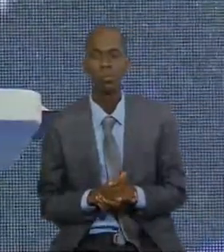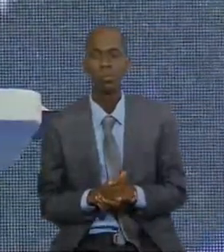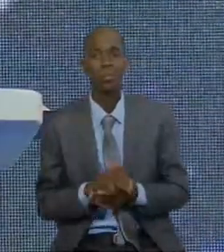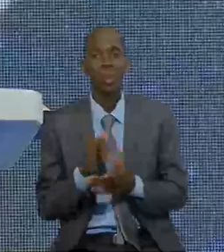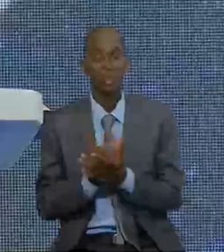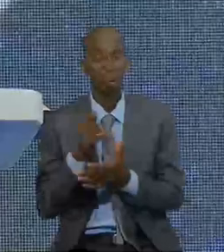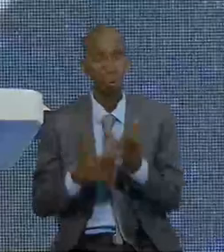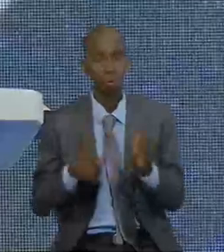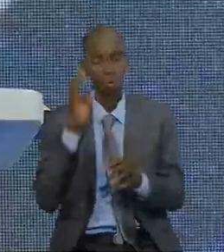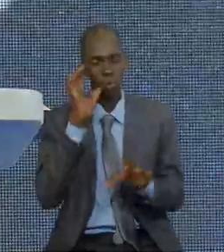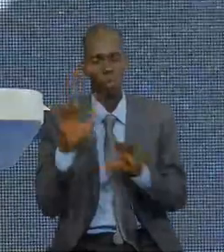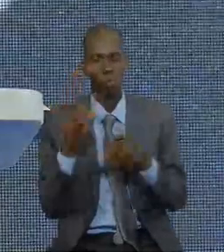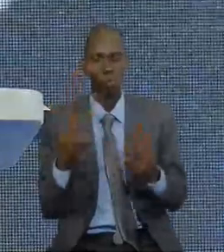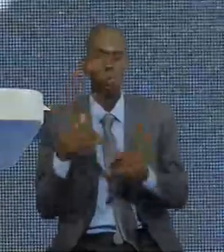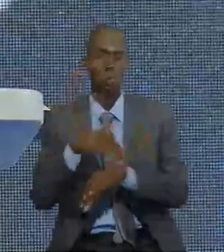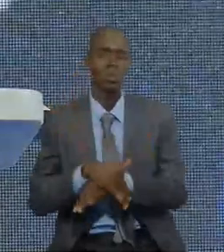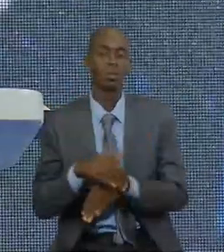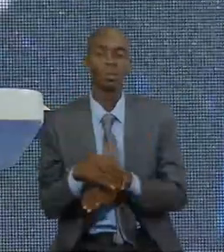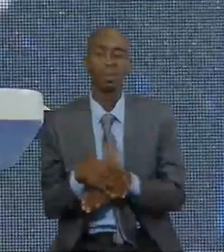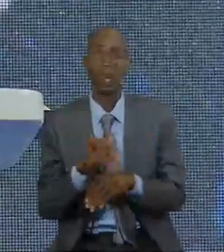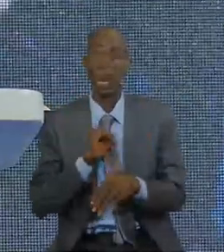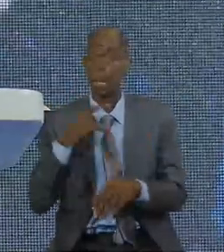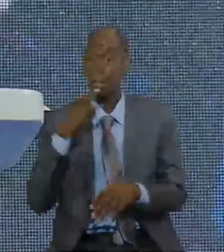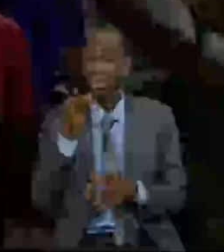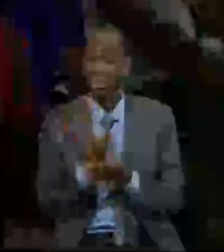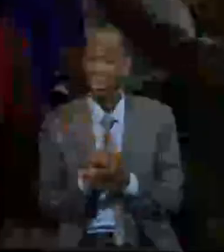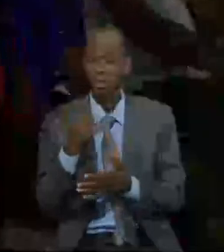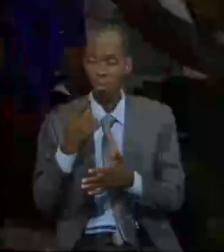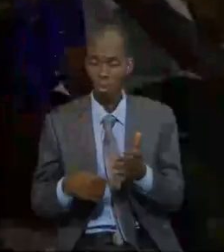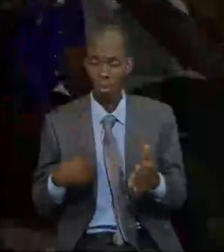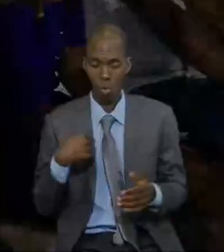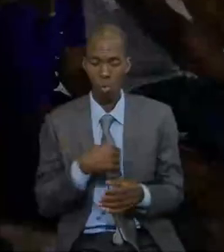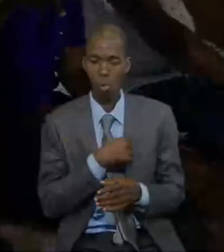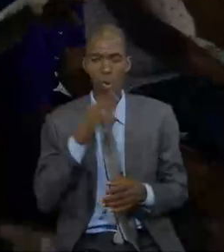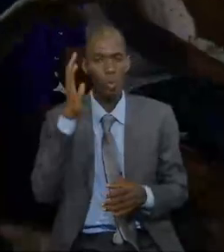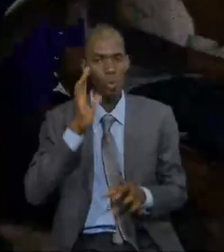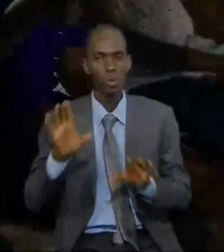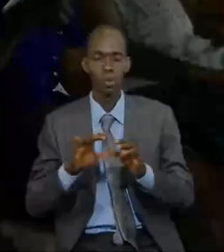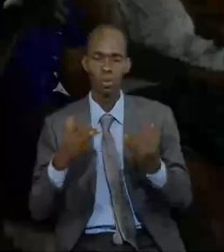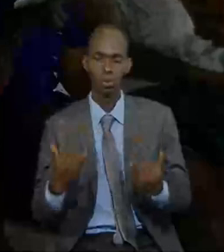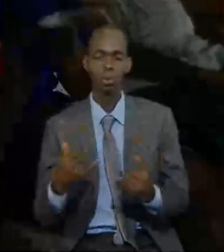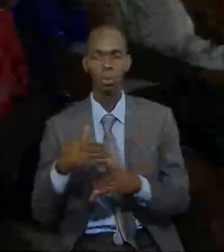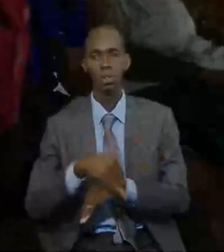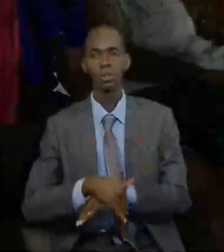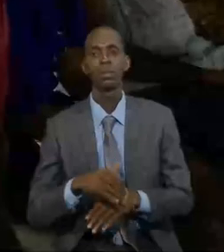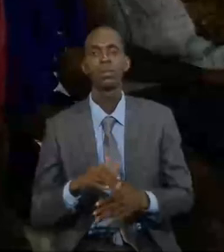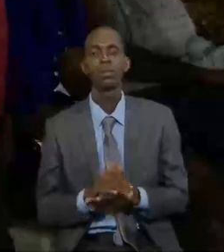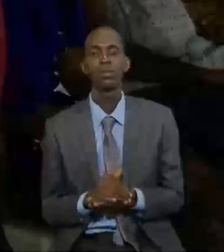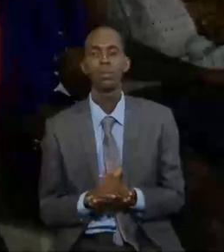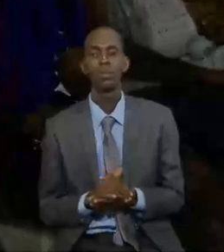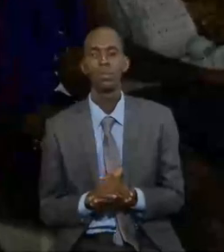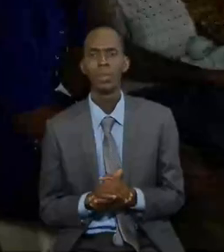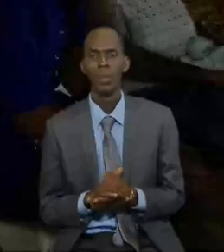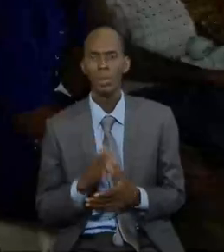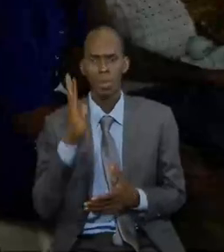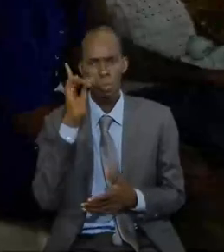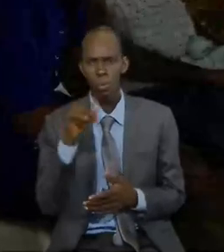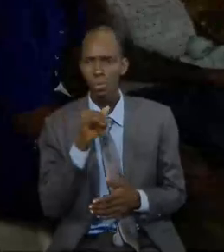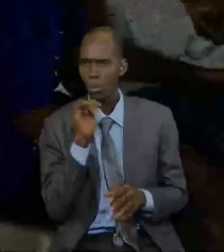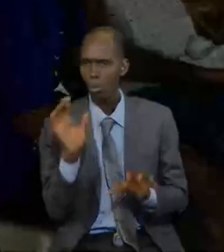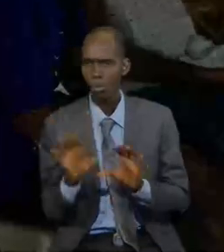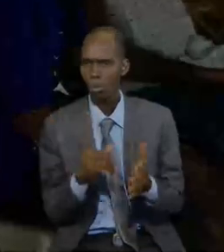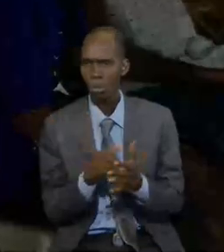viens dans le service c'est ça qui va arriver ce soir et c'est ce que nous allons faire ce soir est-ce que tu